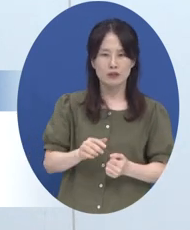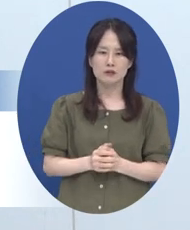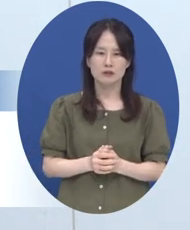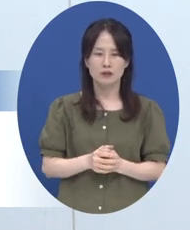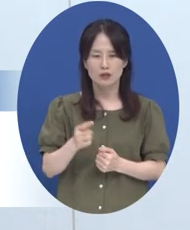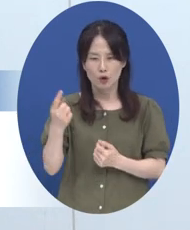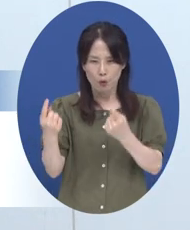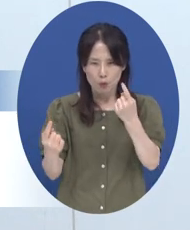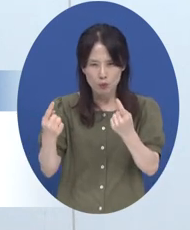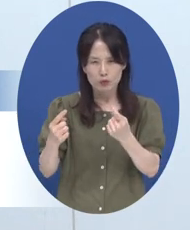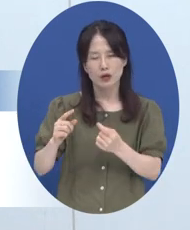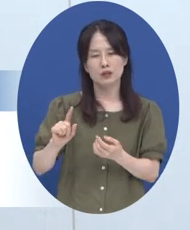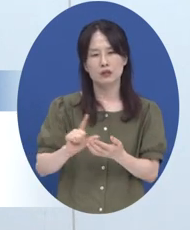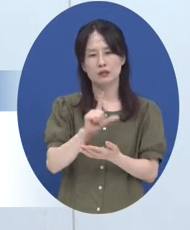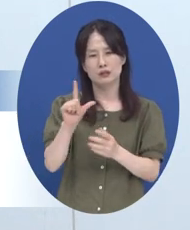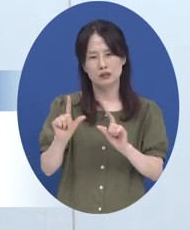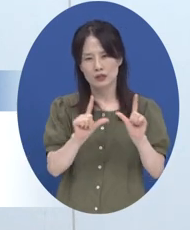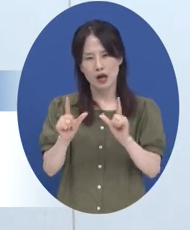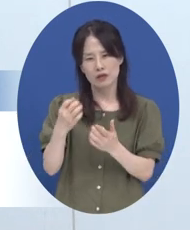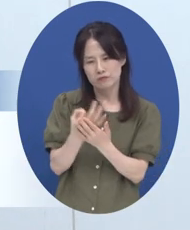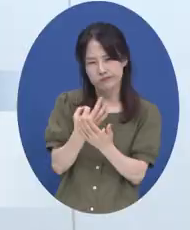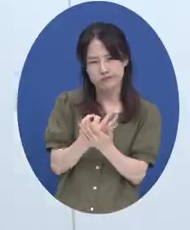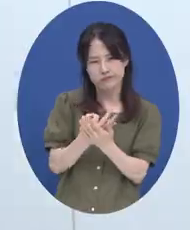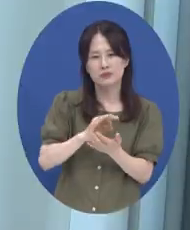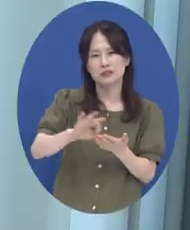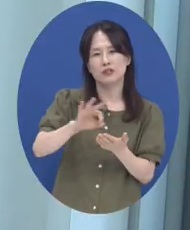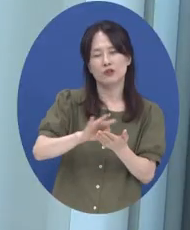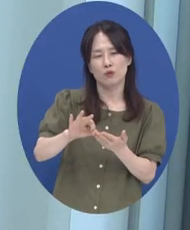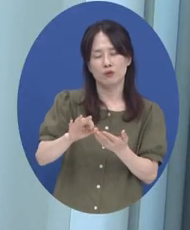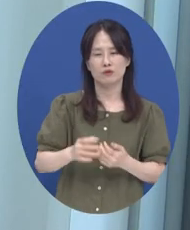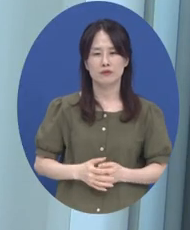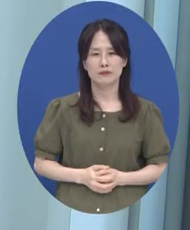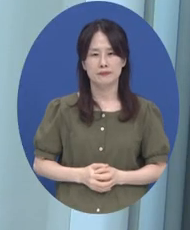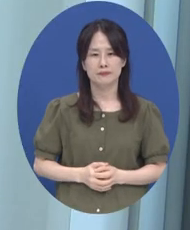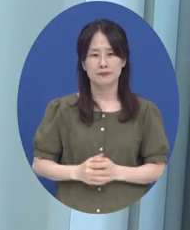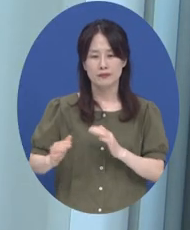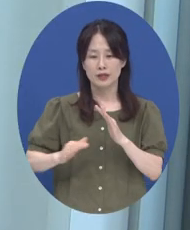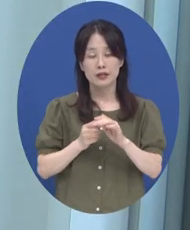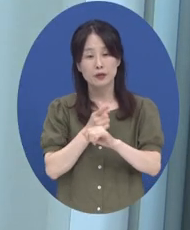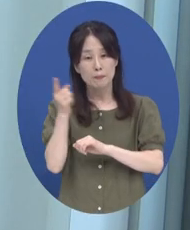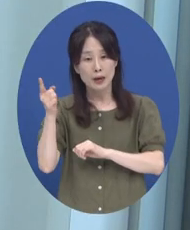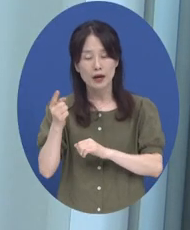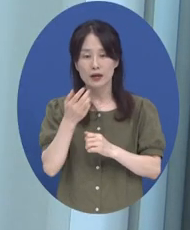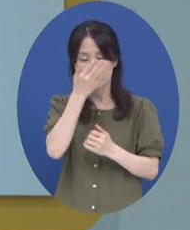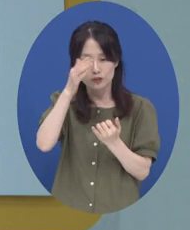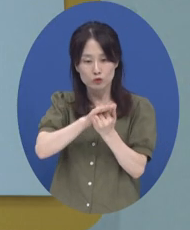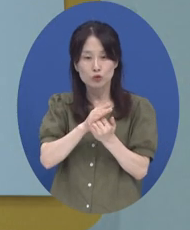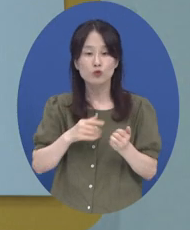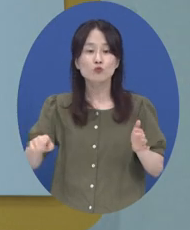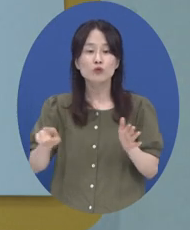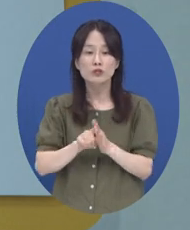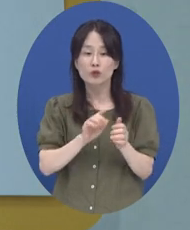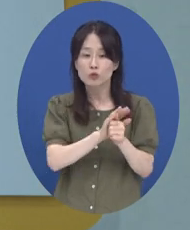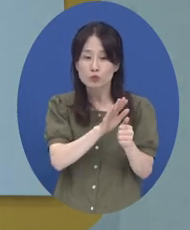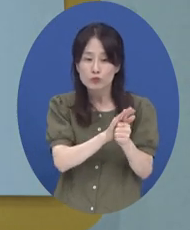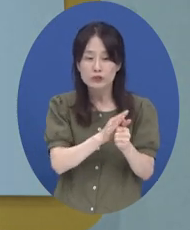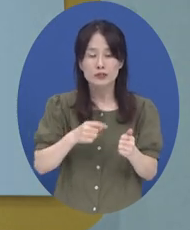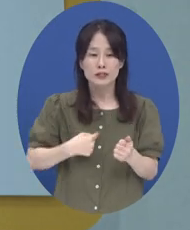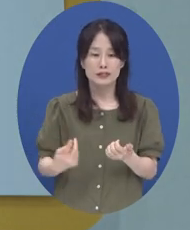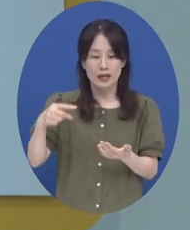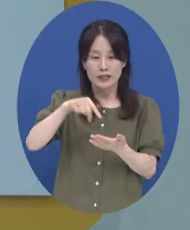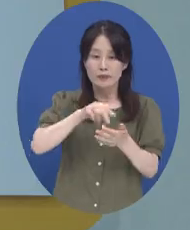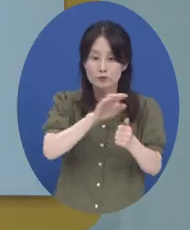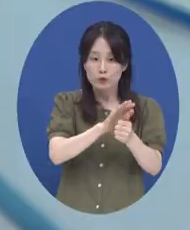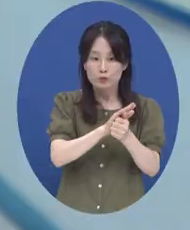그런것보다 생계를 정도 위주 가정 밖 청소년들을 보듬고 자립을 돕는 지역